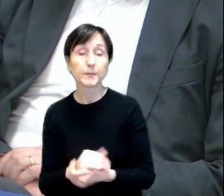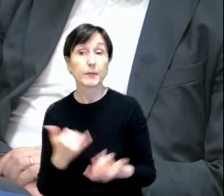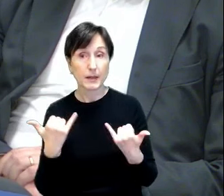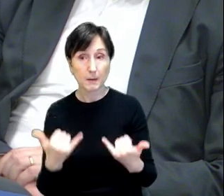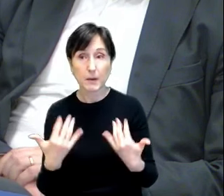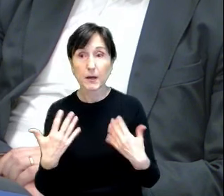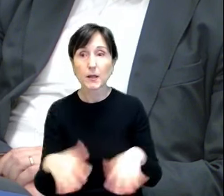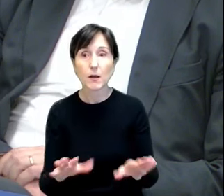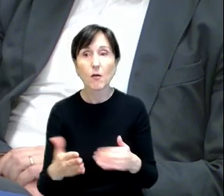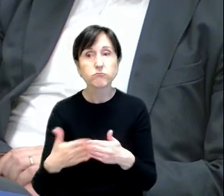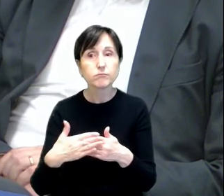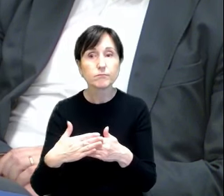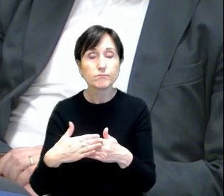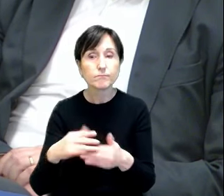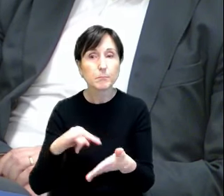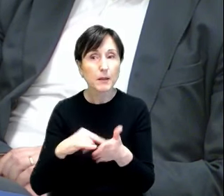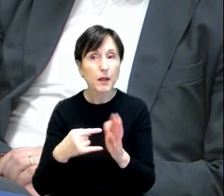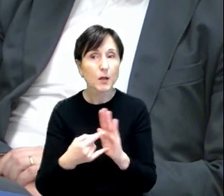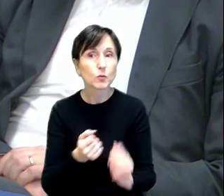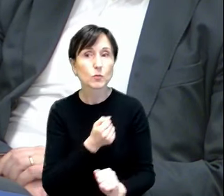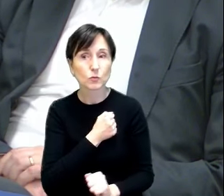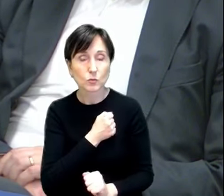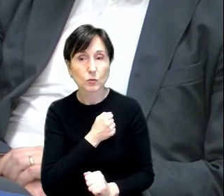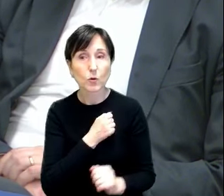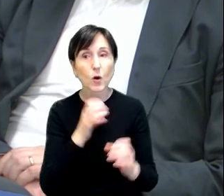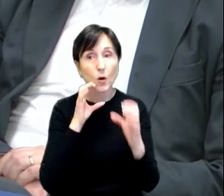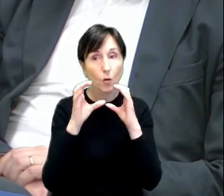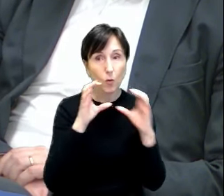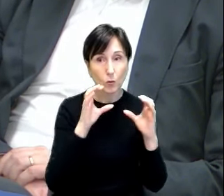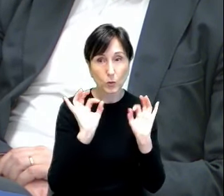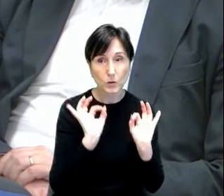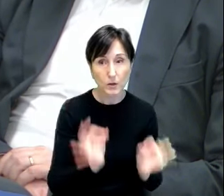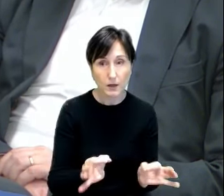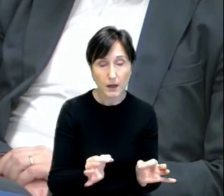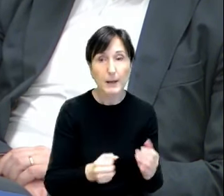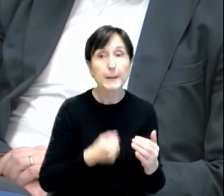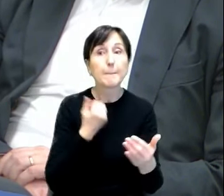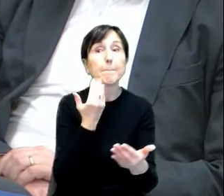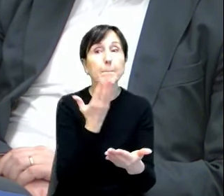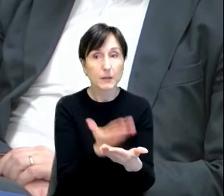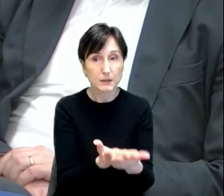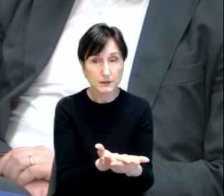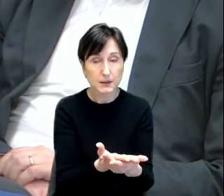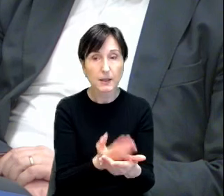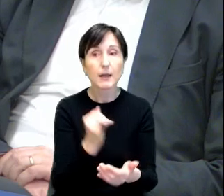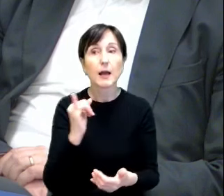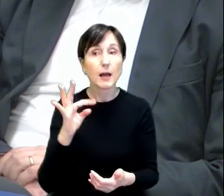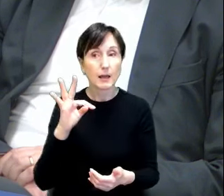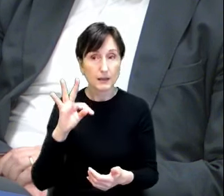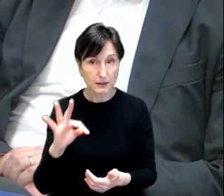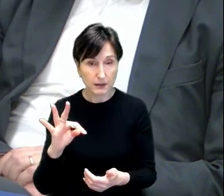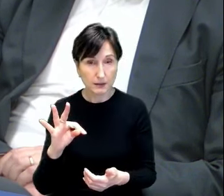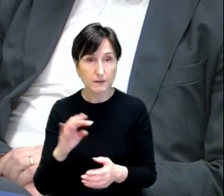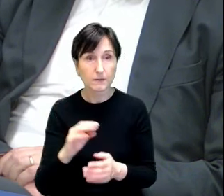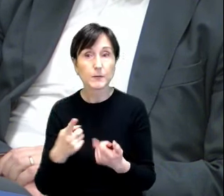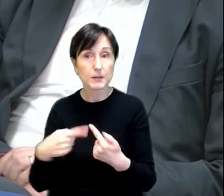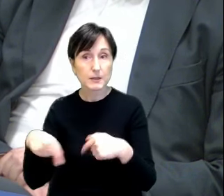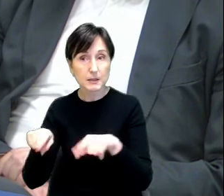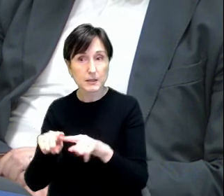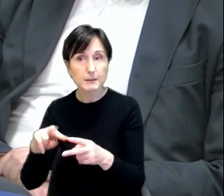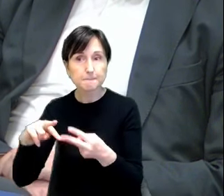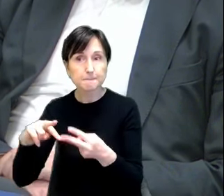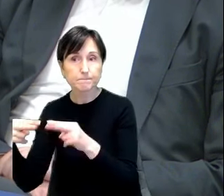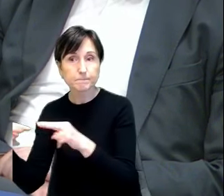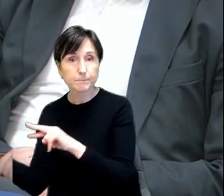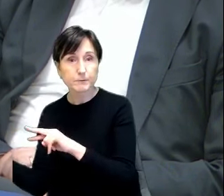planai yra būtent susidėlioti komunikaciją pristatymą ir ir it sritį e pokytį padaryti tai